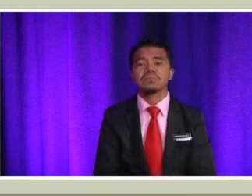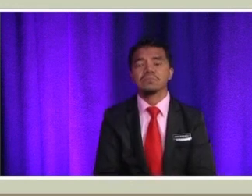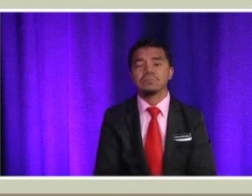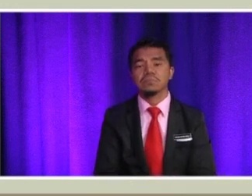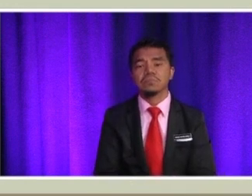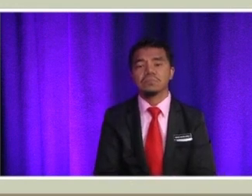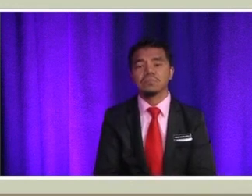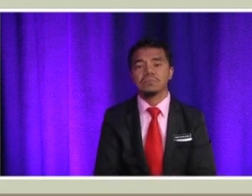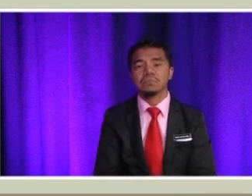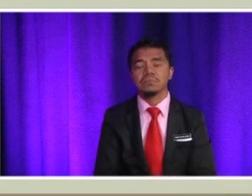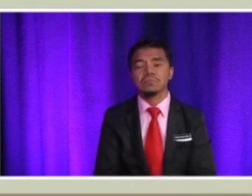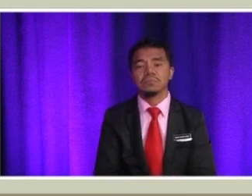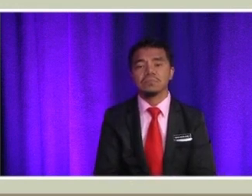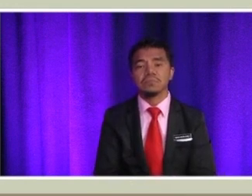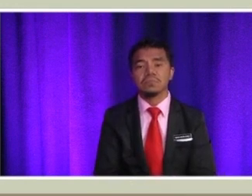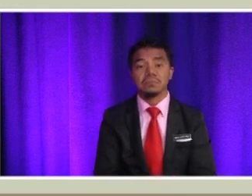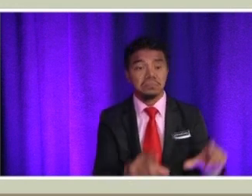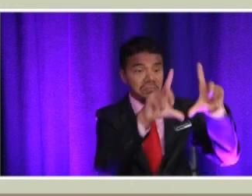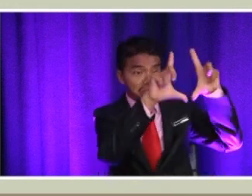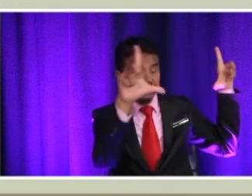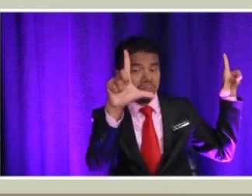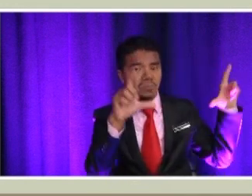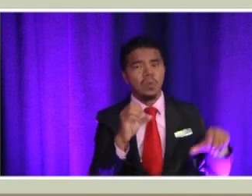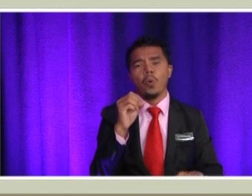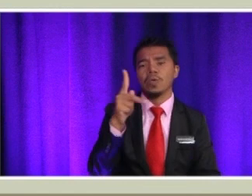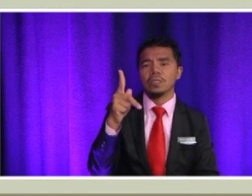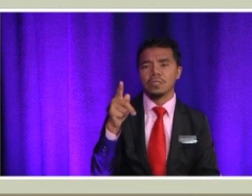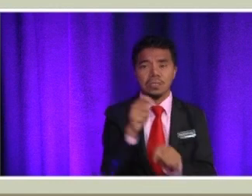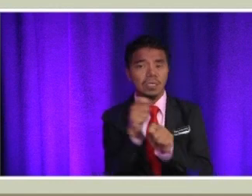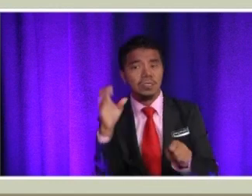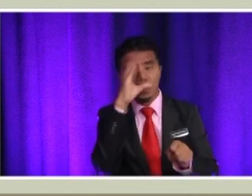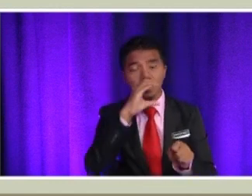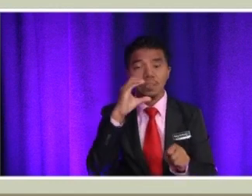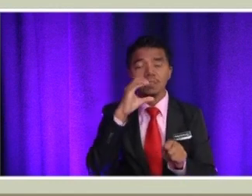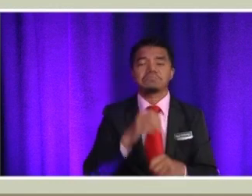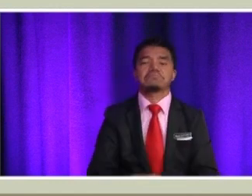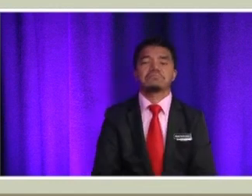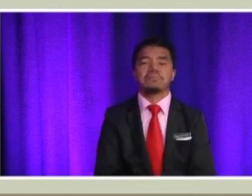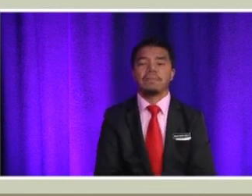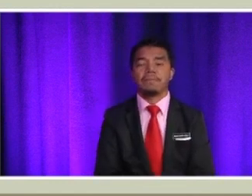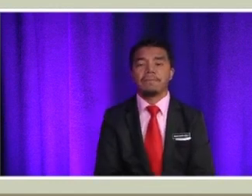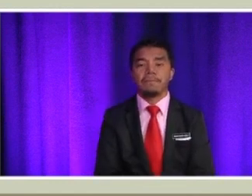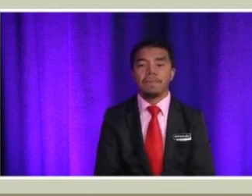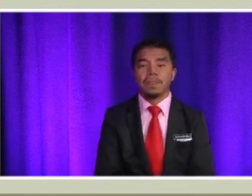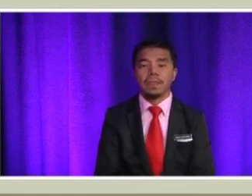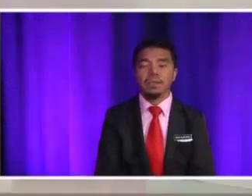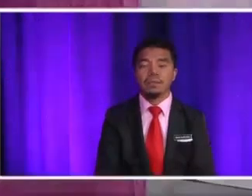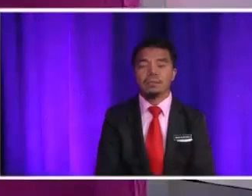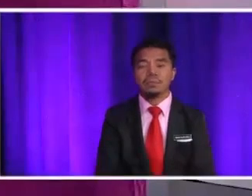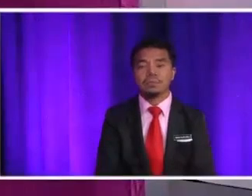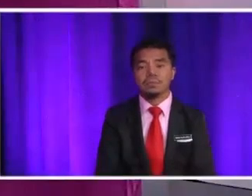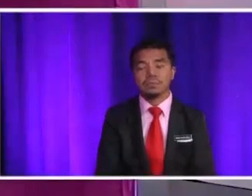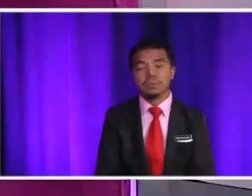situasi kain rentang itu menarik atau tidak kan. Betul. Setakat dia letak package dan sebagainya. Jadi dekat sini bila